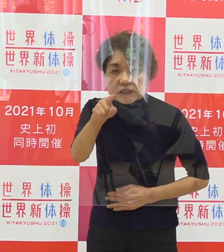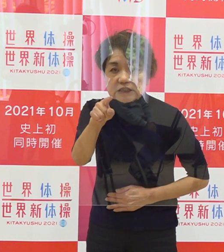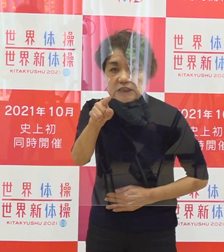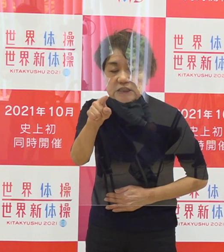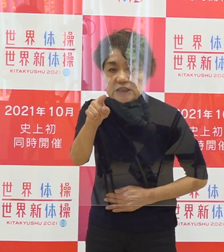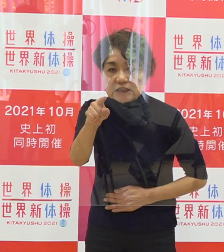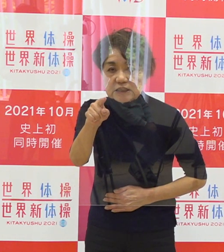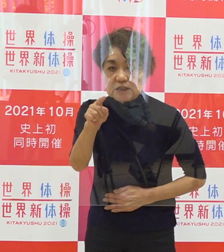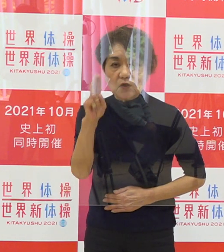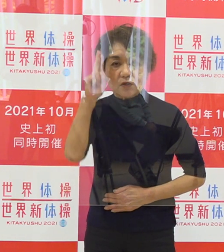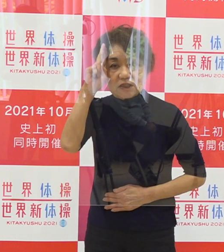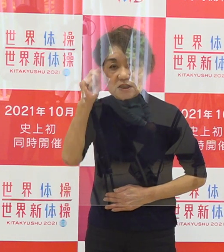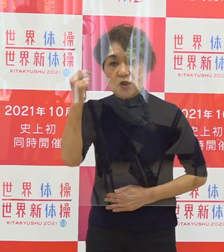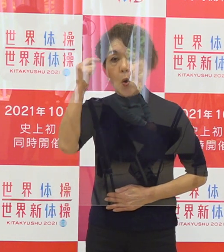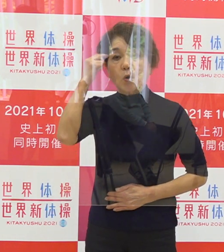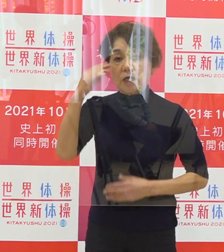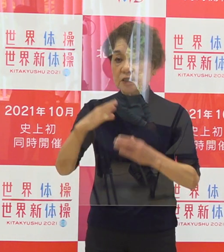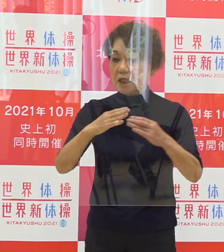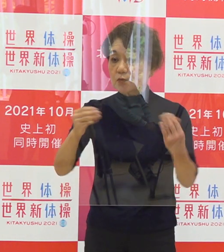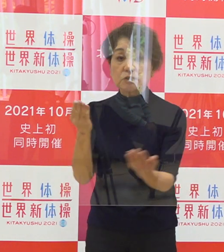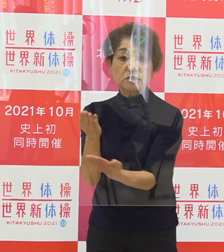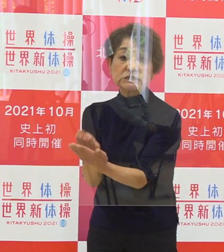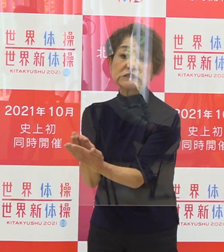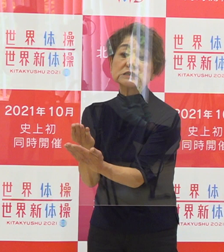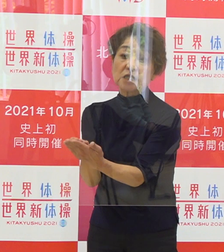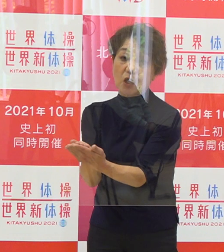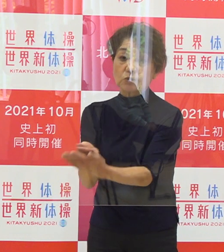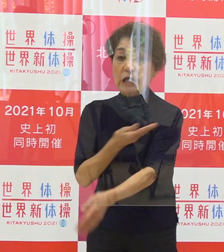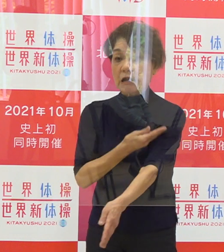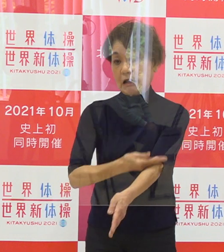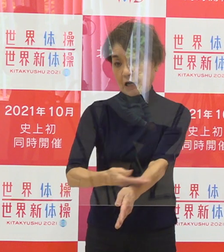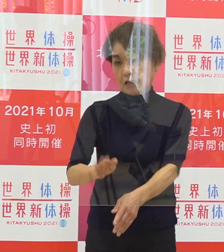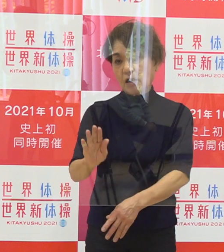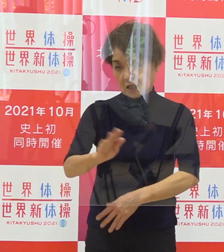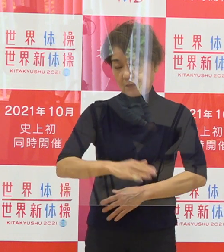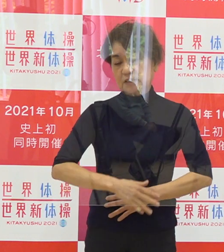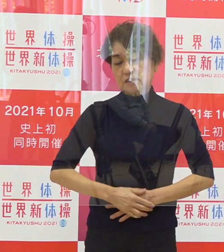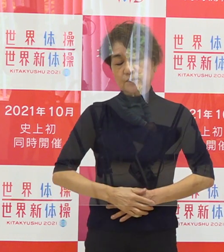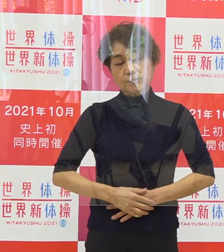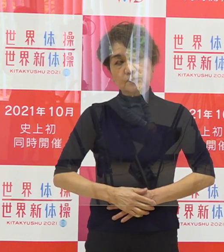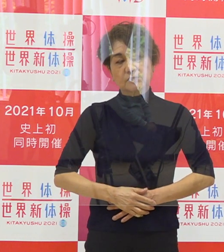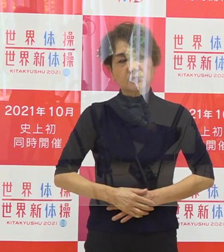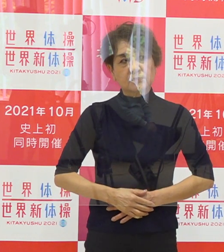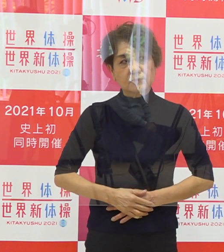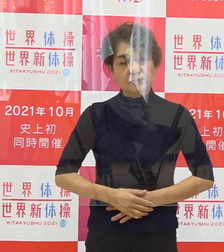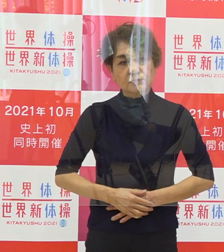するリスクを考えて国に申請をしたいであります。まあ、そういった意味では